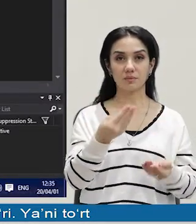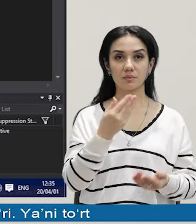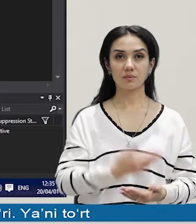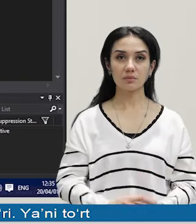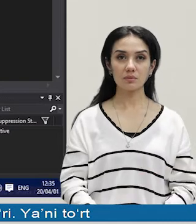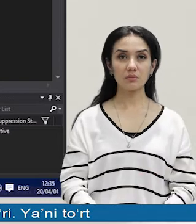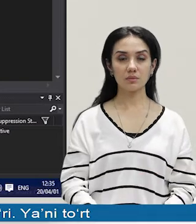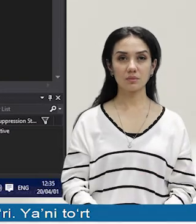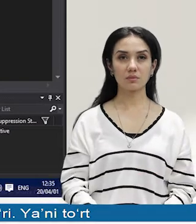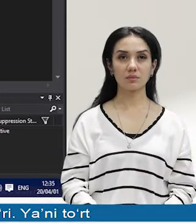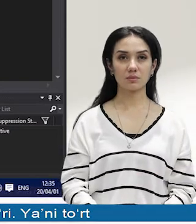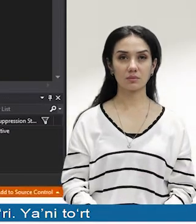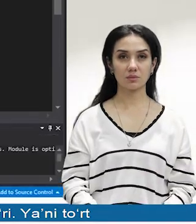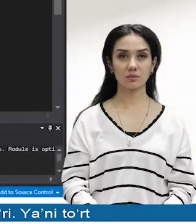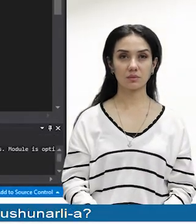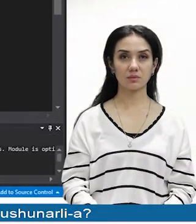degan. Ko'rdinglar-a?